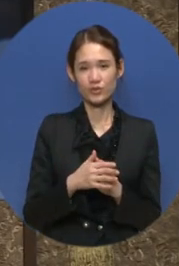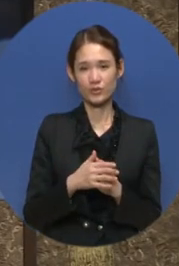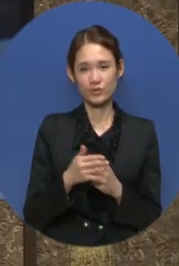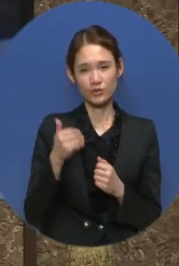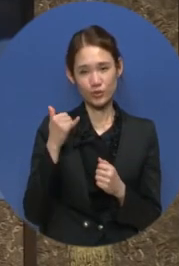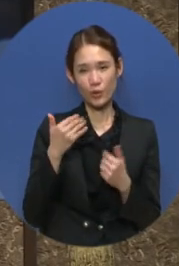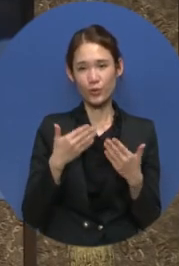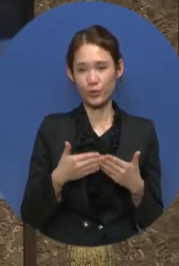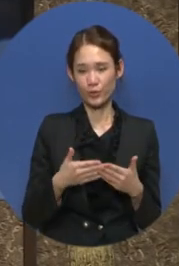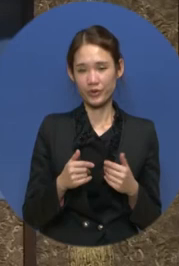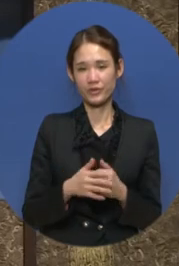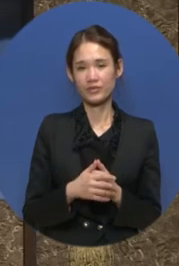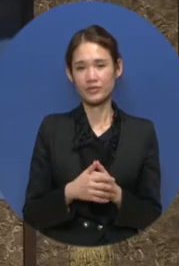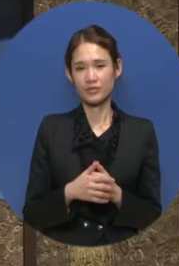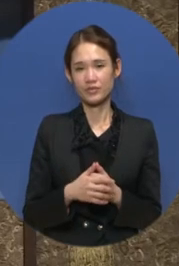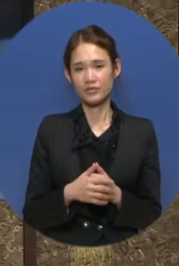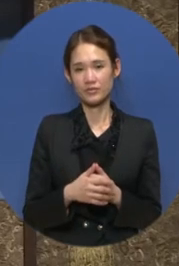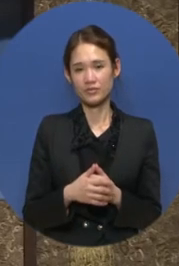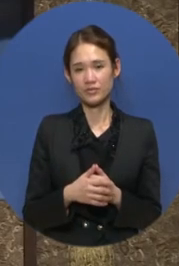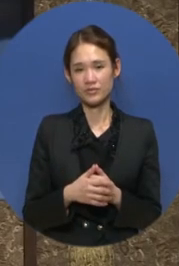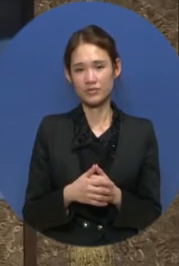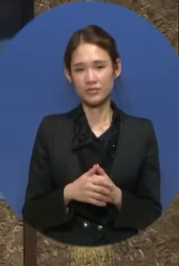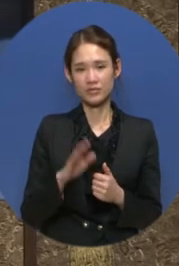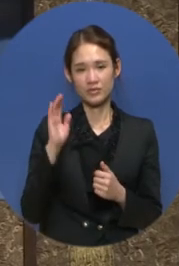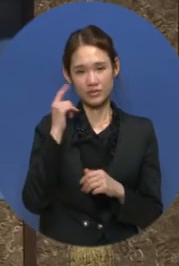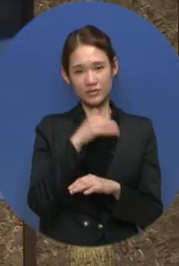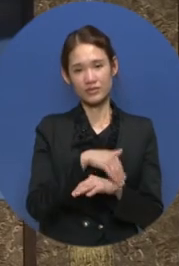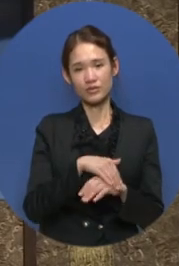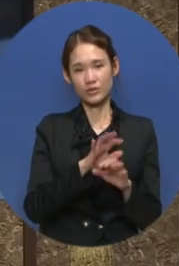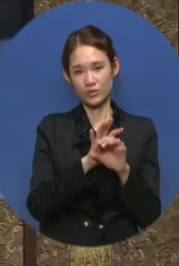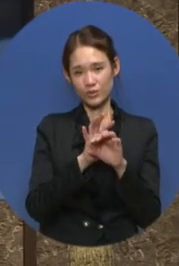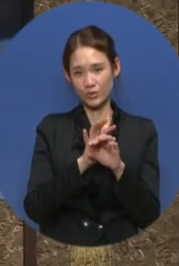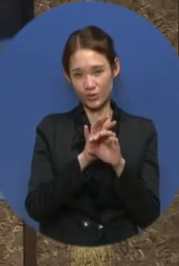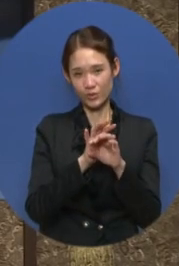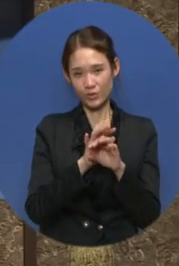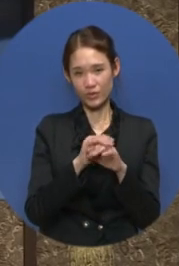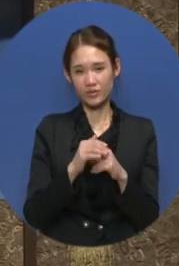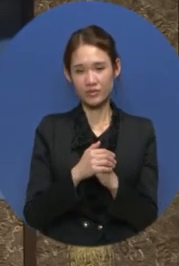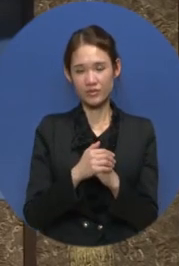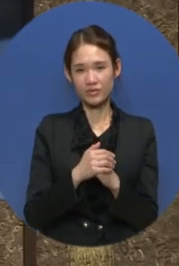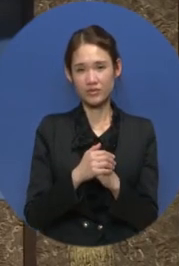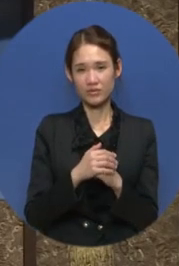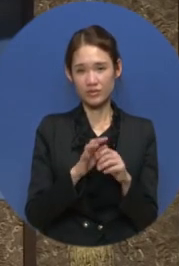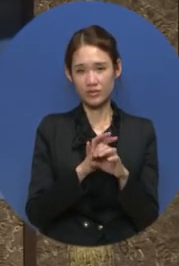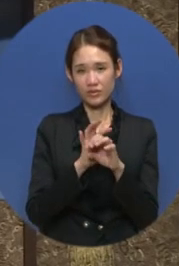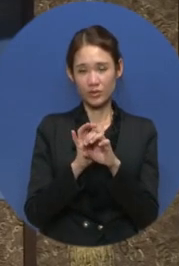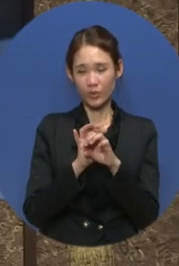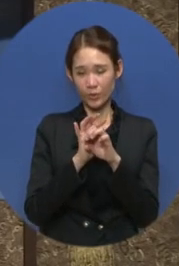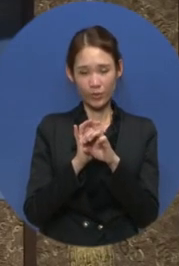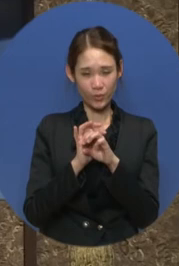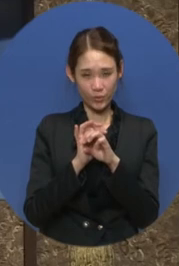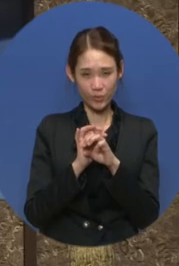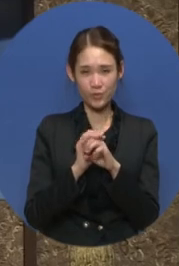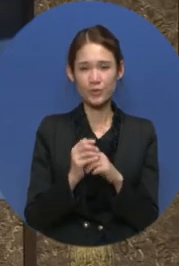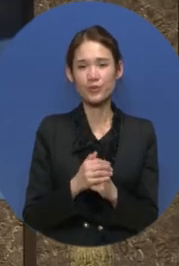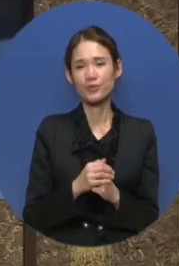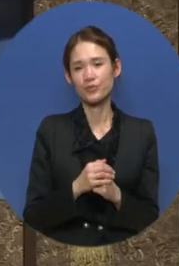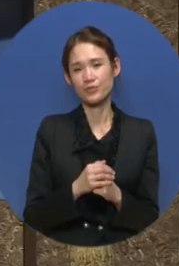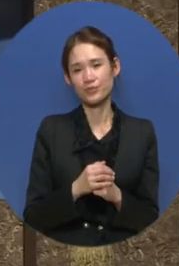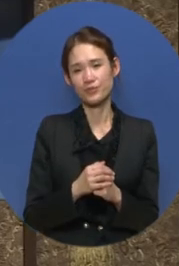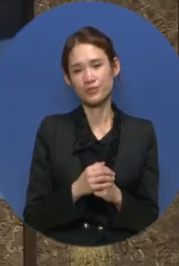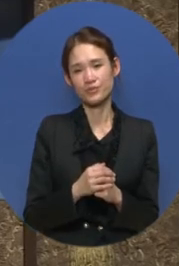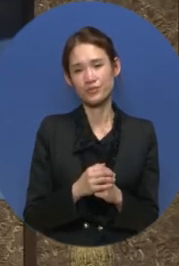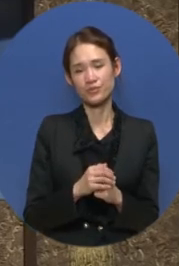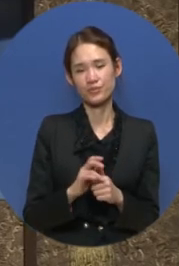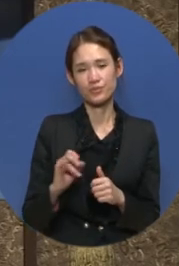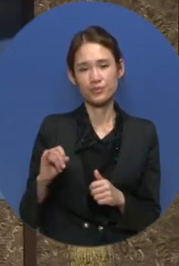주시더라고요. 그래서 아, 어쨌든 앞으로 계획이라면은 저희가 이제 그 코로나